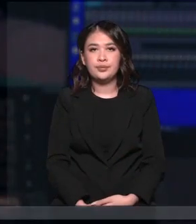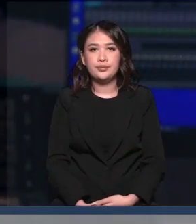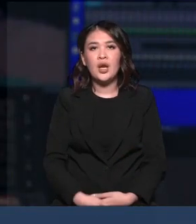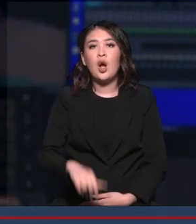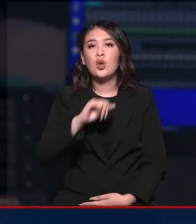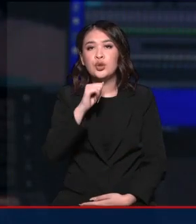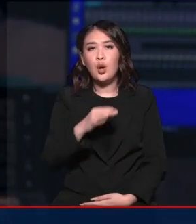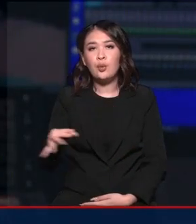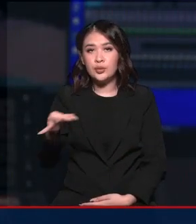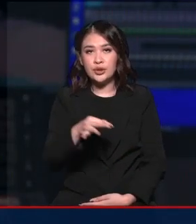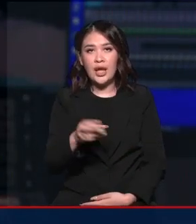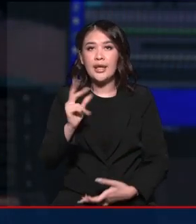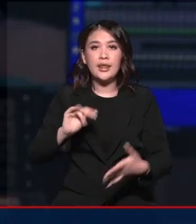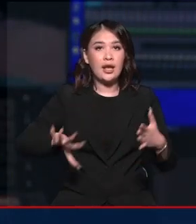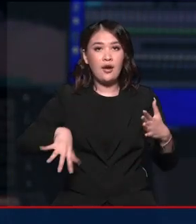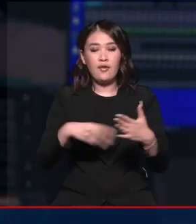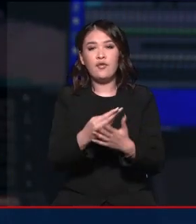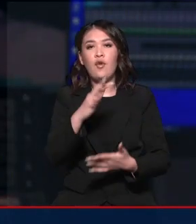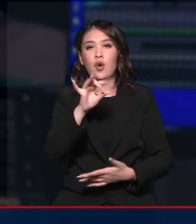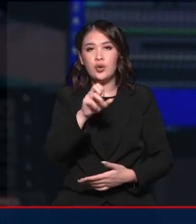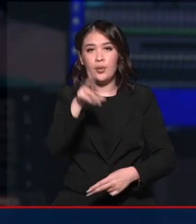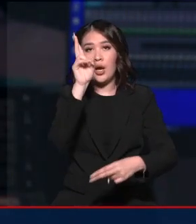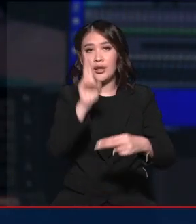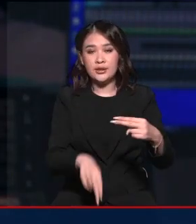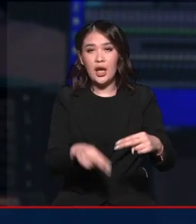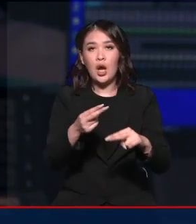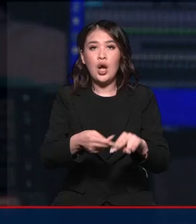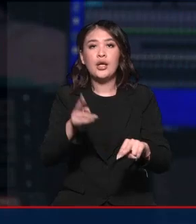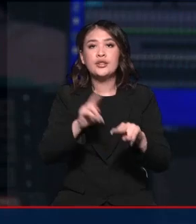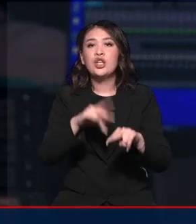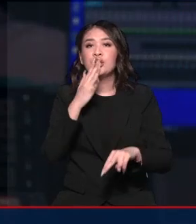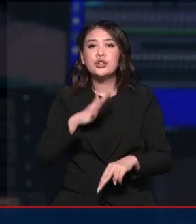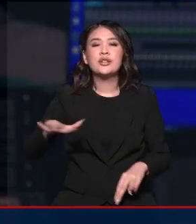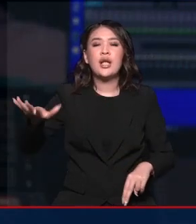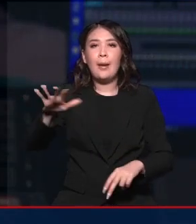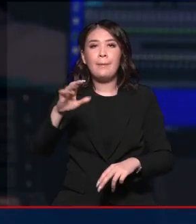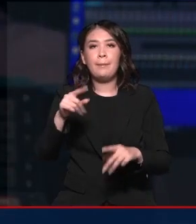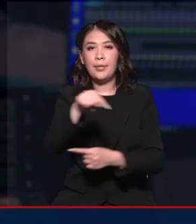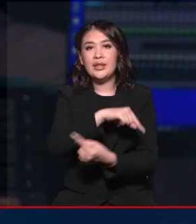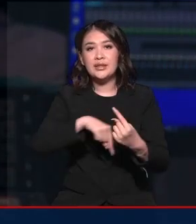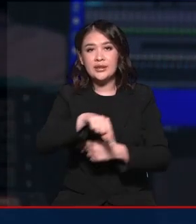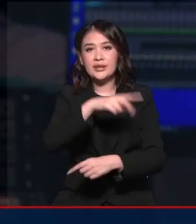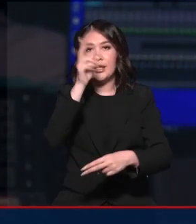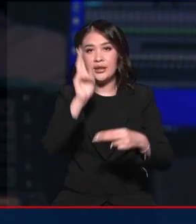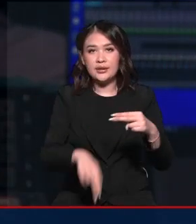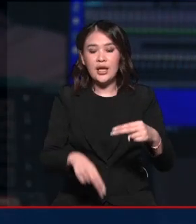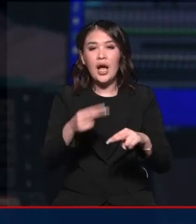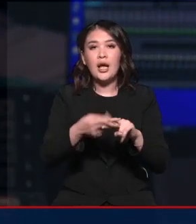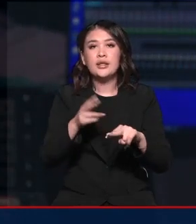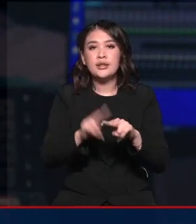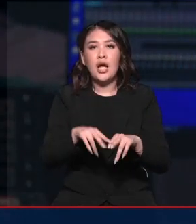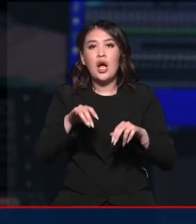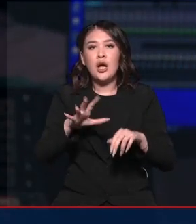Қостанай облысында ірі инвестициялық форум аяқталды. Оған отандық және шетелдік бизнес өкілдері қатысты. Шара барысында өндірістік